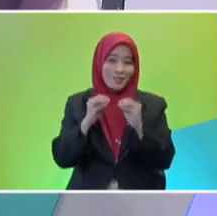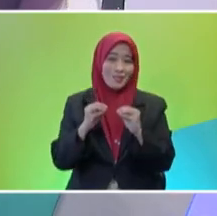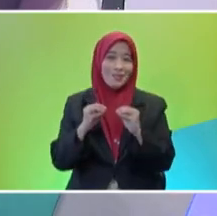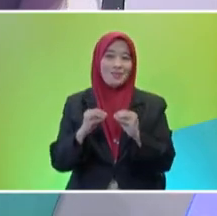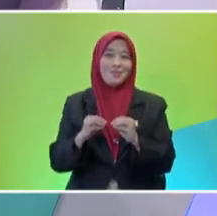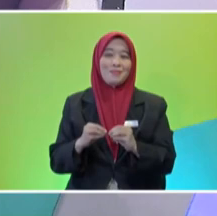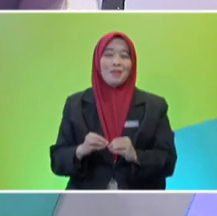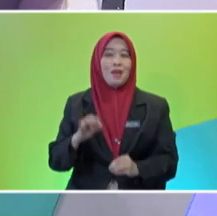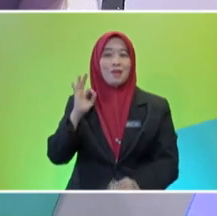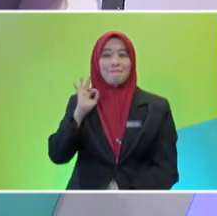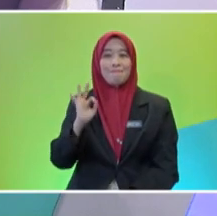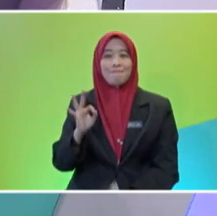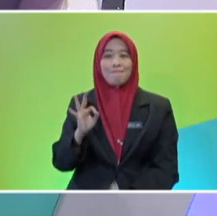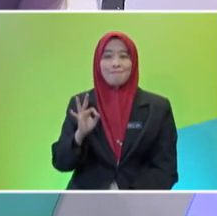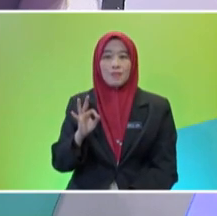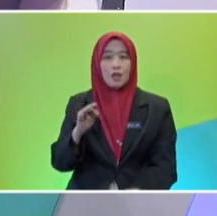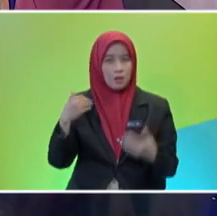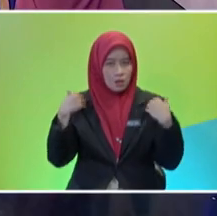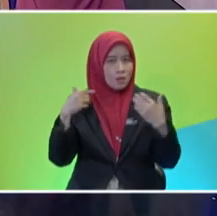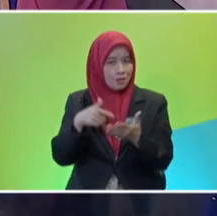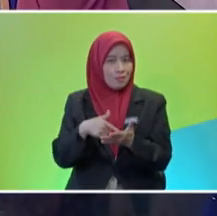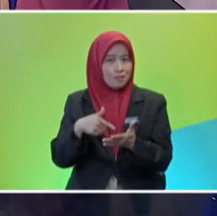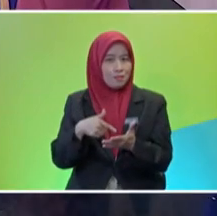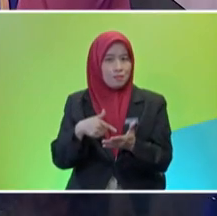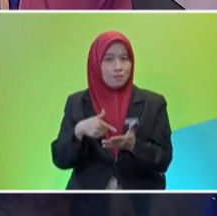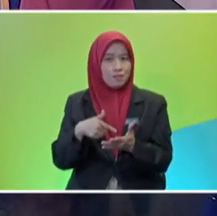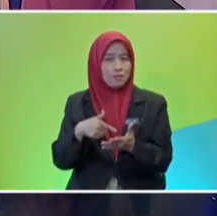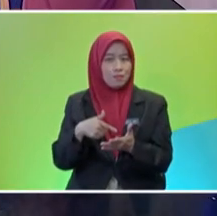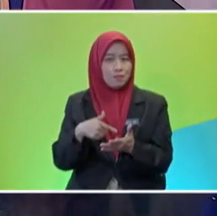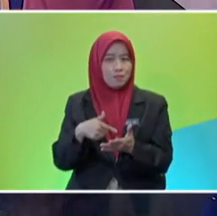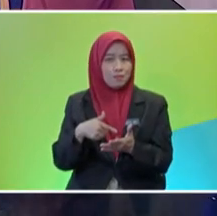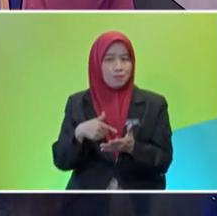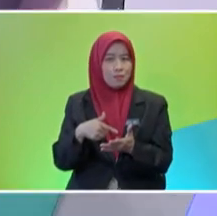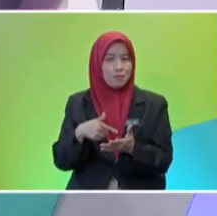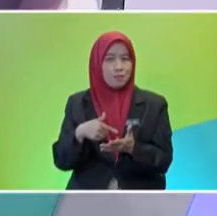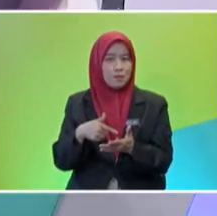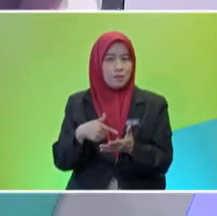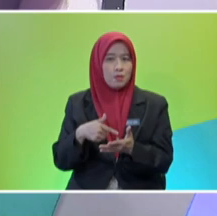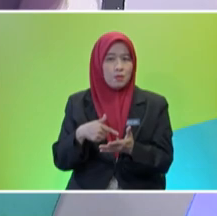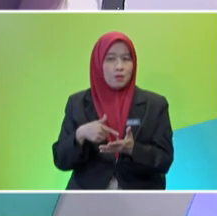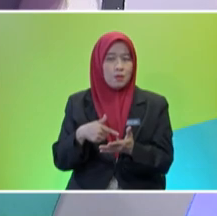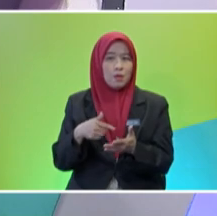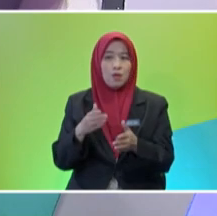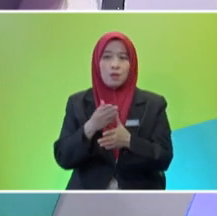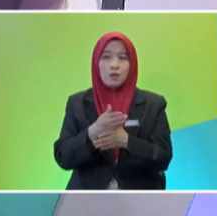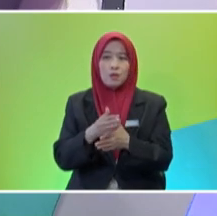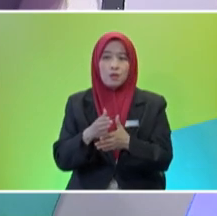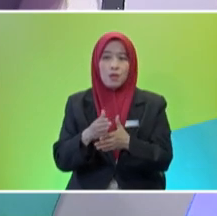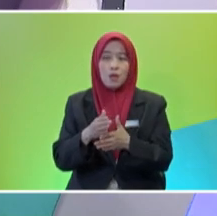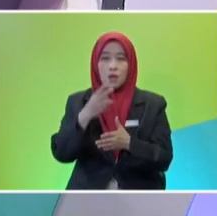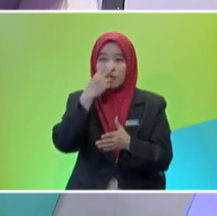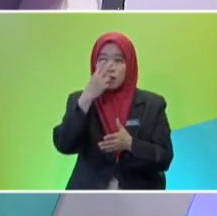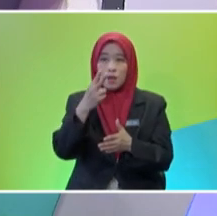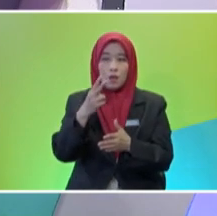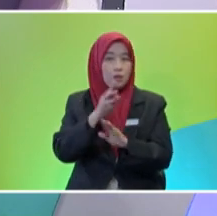Gitu. Okey. Ada lagi tak? Kalau itu saja kan dia tengah melihat sebab belon. Sebab dia macam tak bercakap je cikgu.